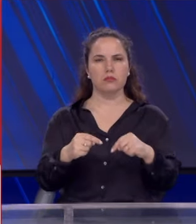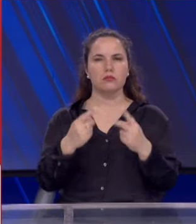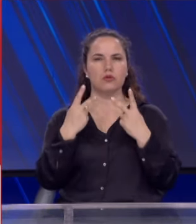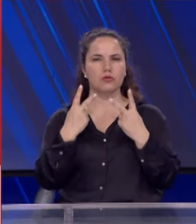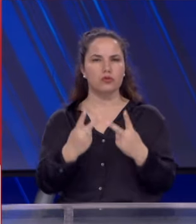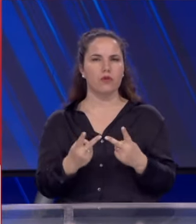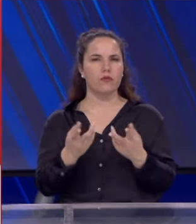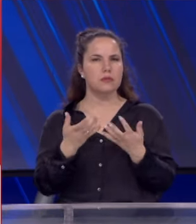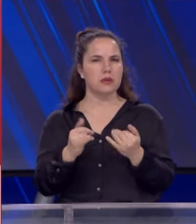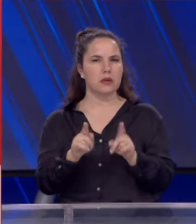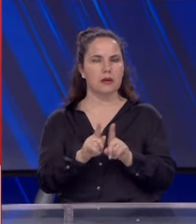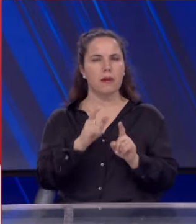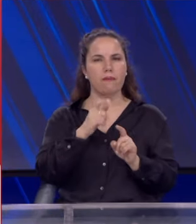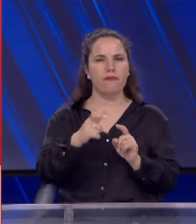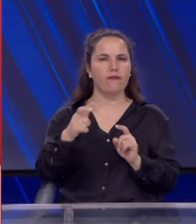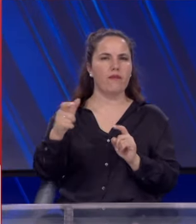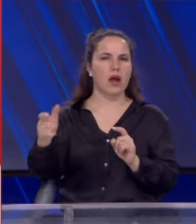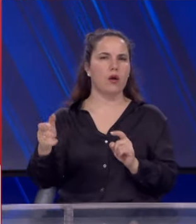edhe në fjalorin që përdorim,